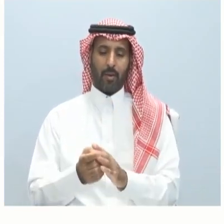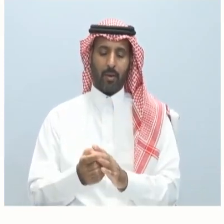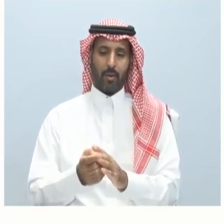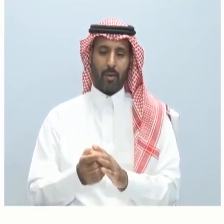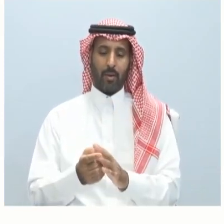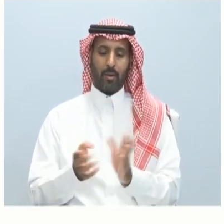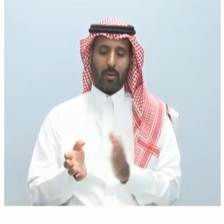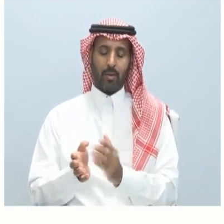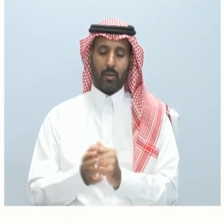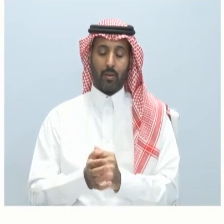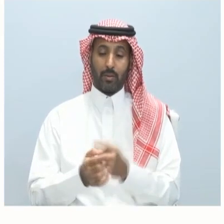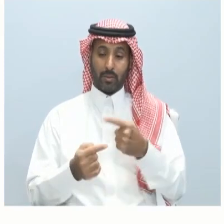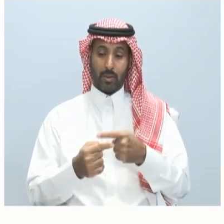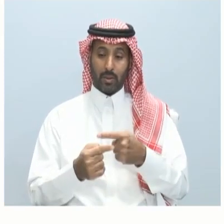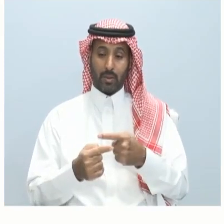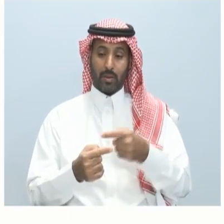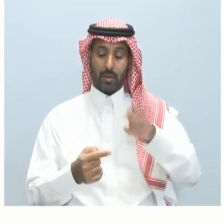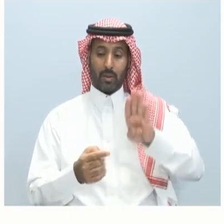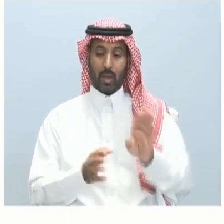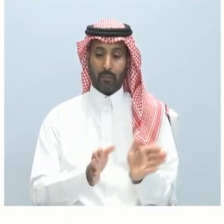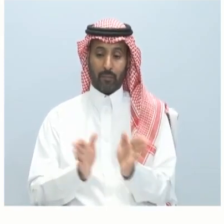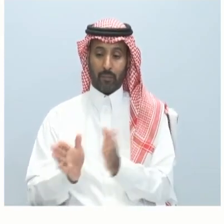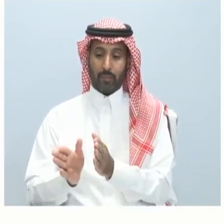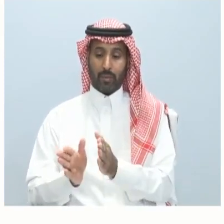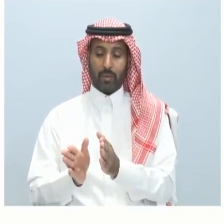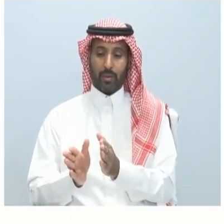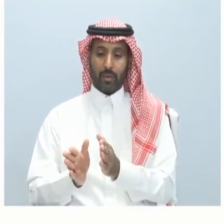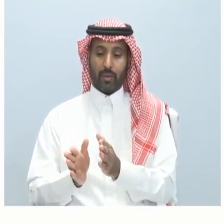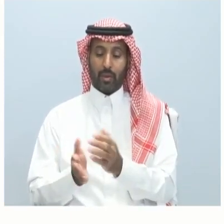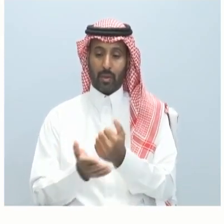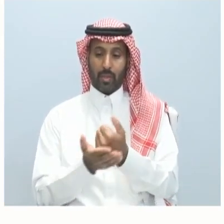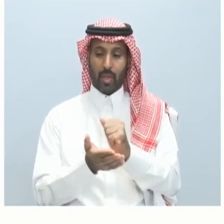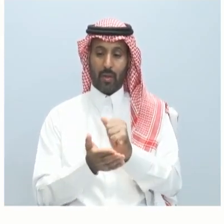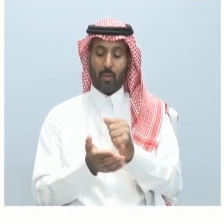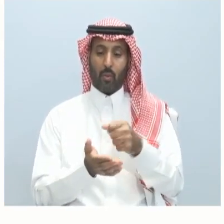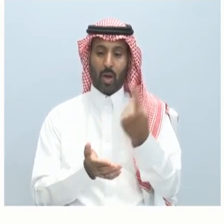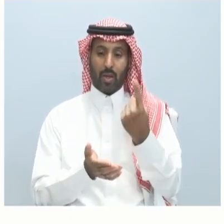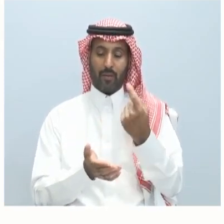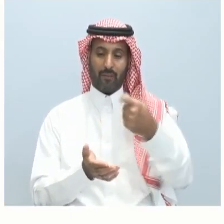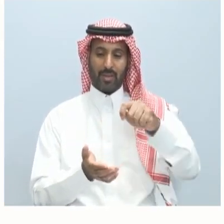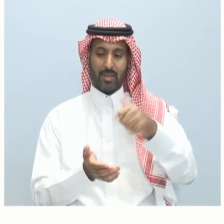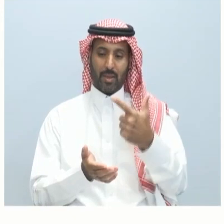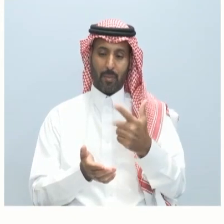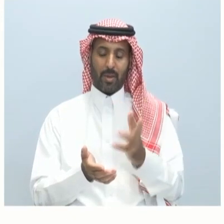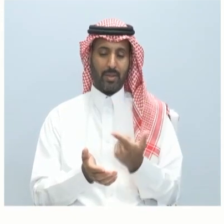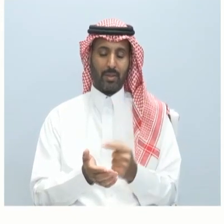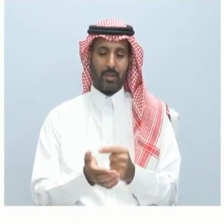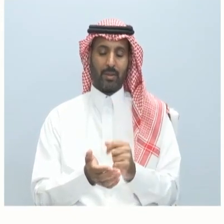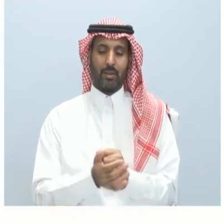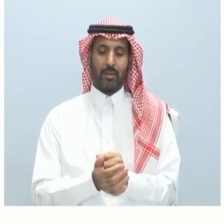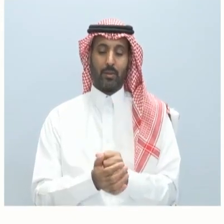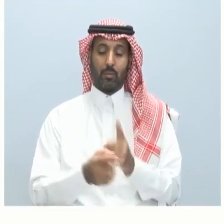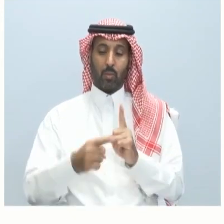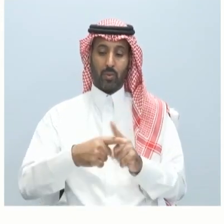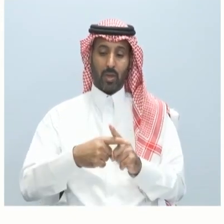نجعل في هذا الطرف ك لوحدها نتخلص من 1.7 1.7 هي